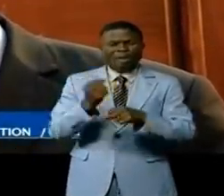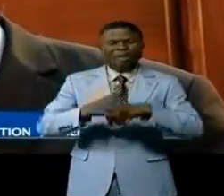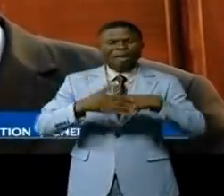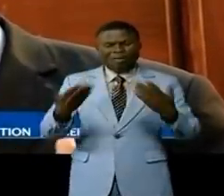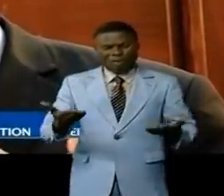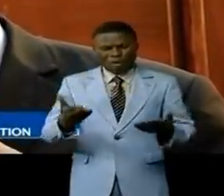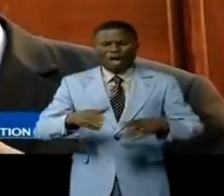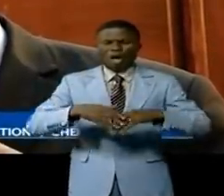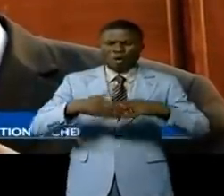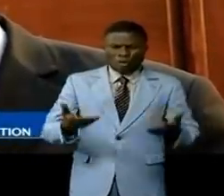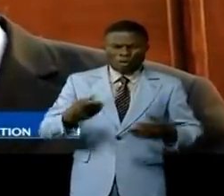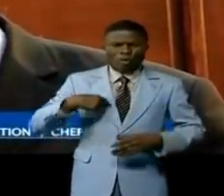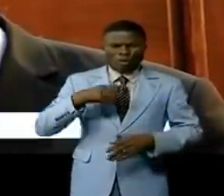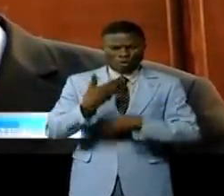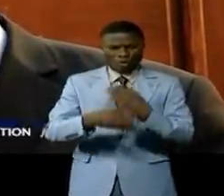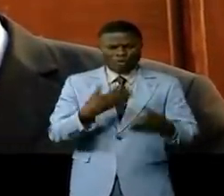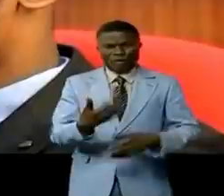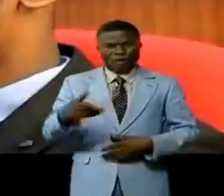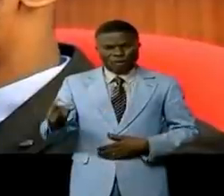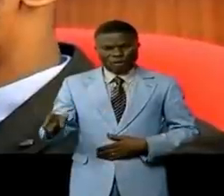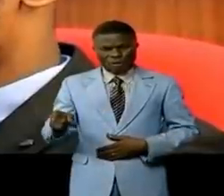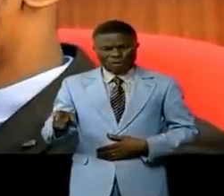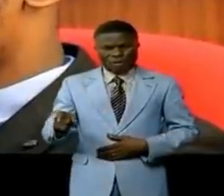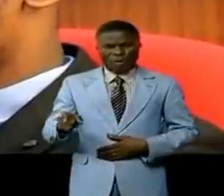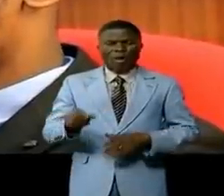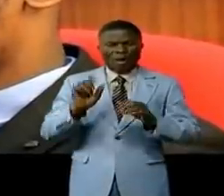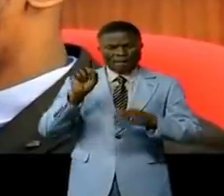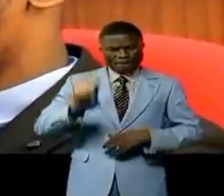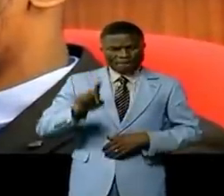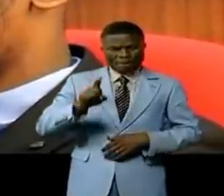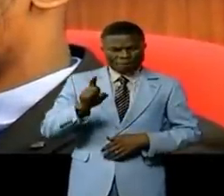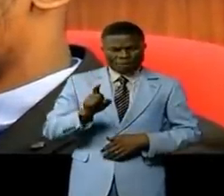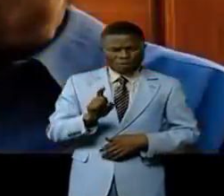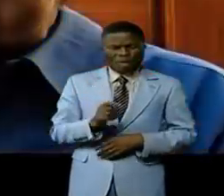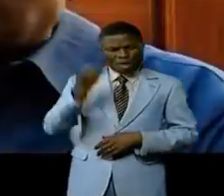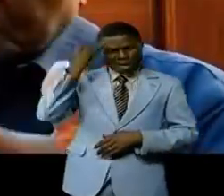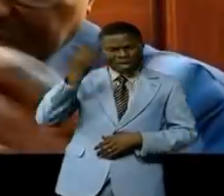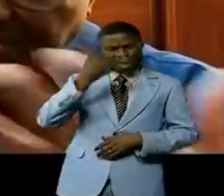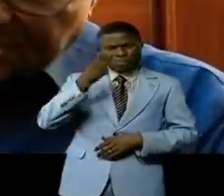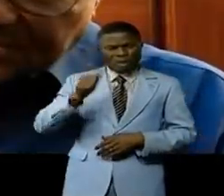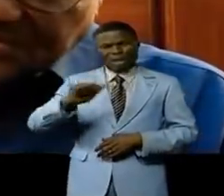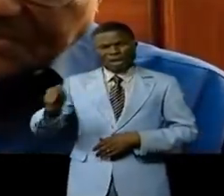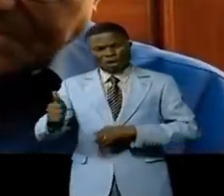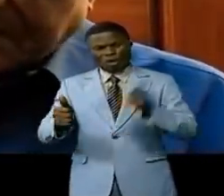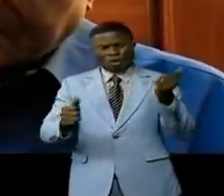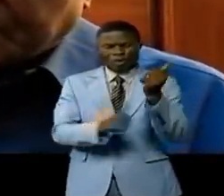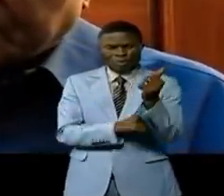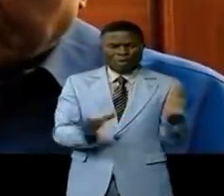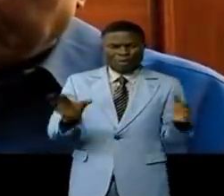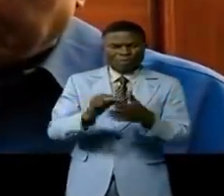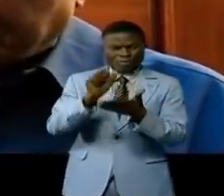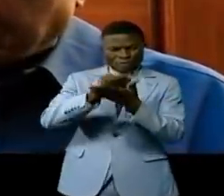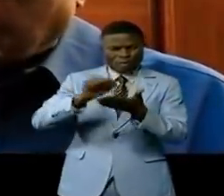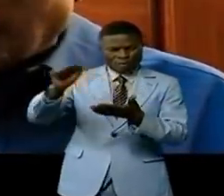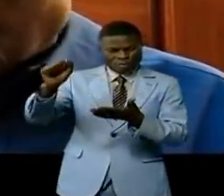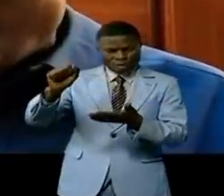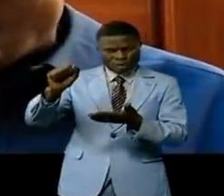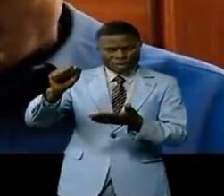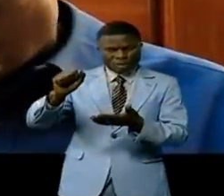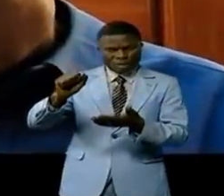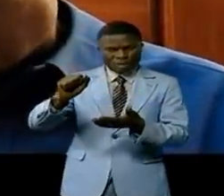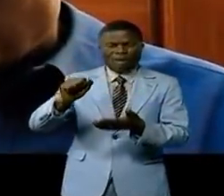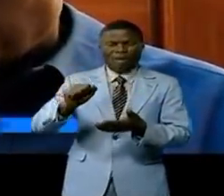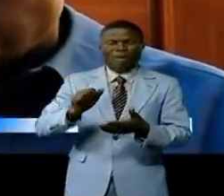et comment nous faisons les choses. Donc, on a besoin de leur contribution. Je pense que ce séminaire nous a, en tout cas,